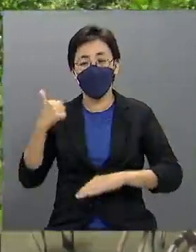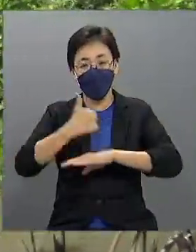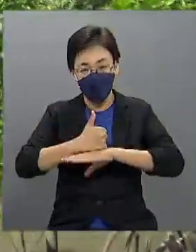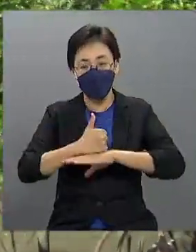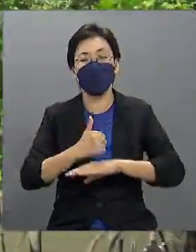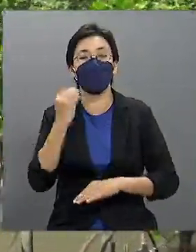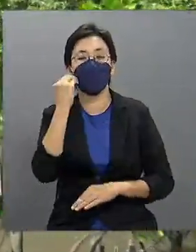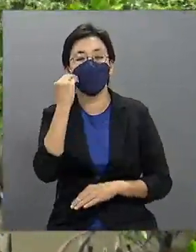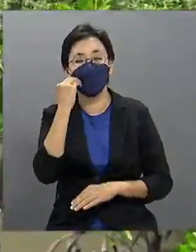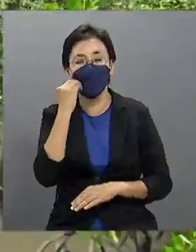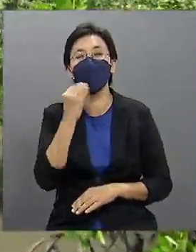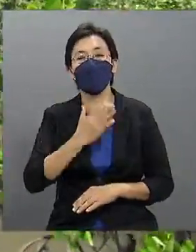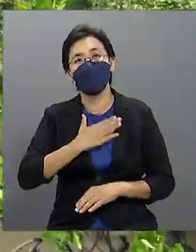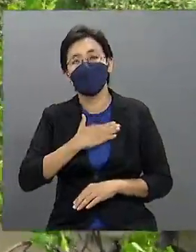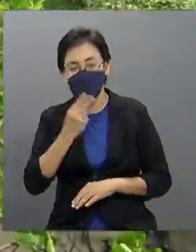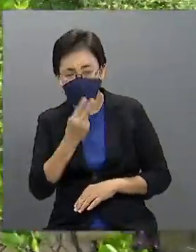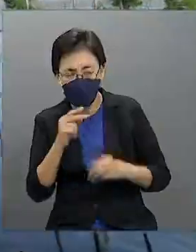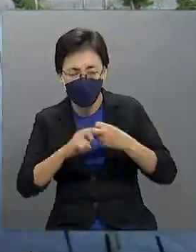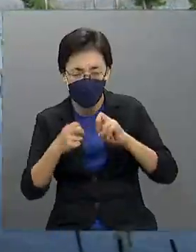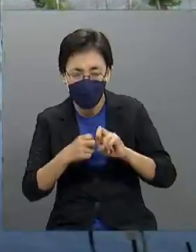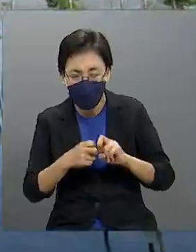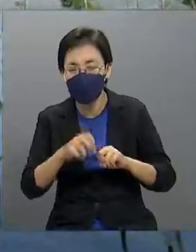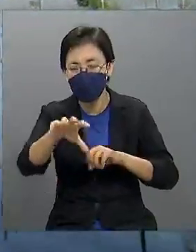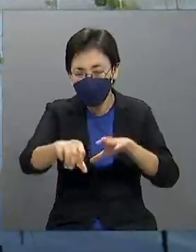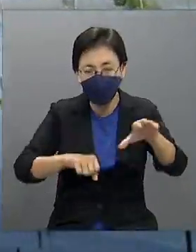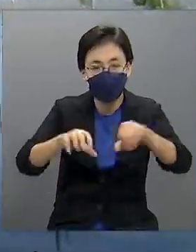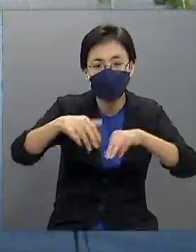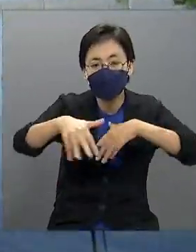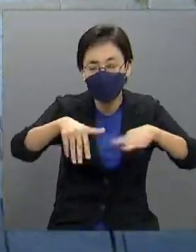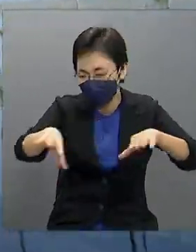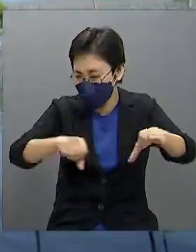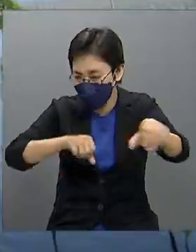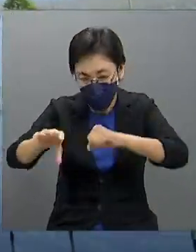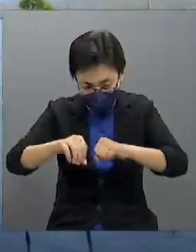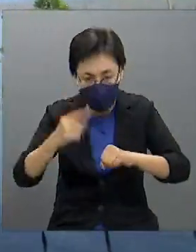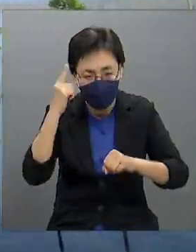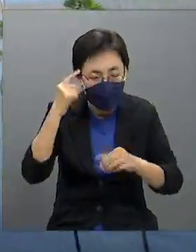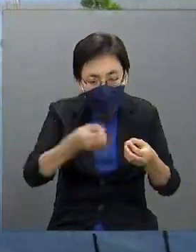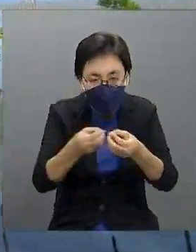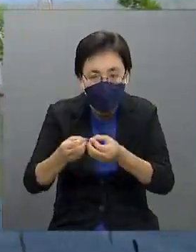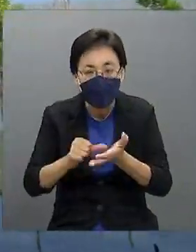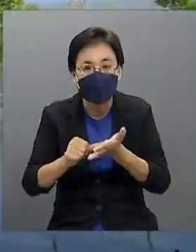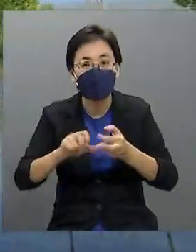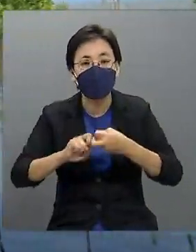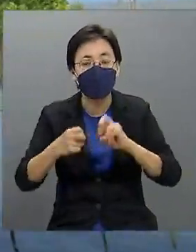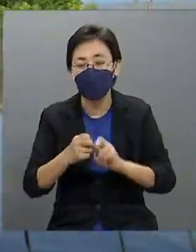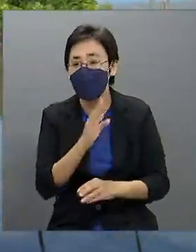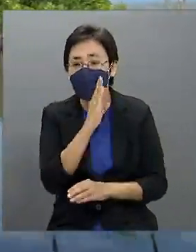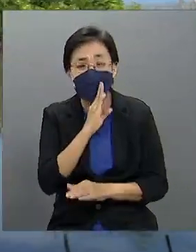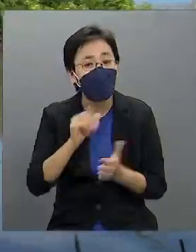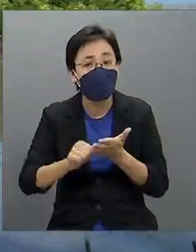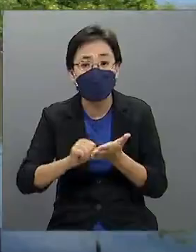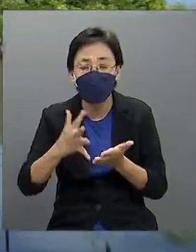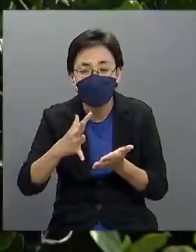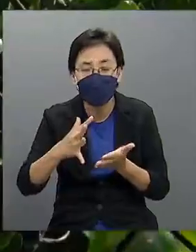อด ก็ได้มีโอกาสวนชาวบ้านวาเรื่องนี้เราตองแ้ถ้าไม่แ้ เราจะอยู่กไม่ได้ถ้าเรา